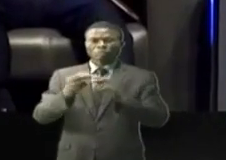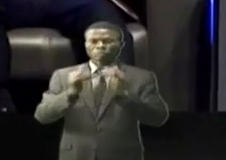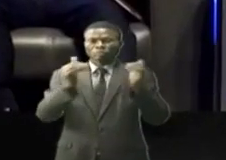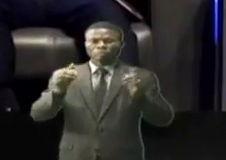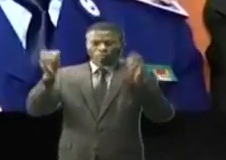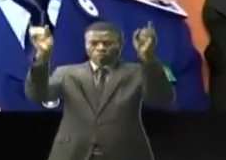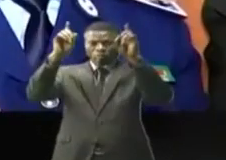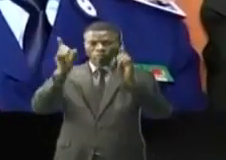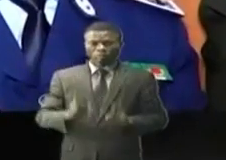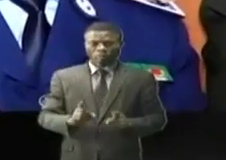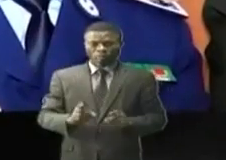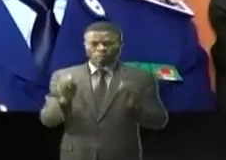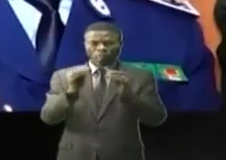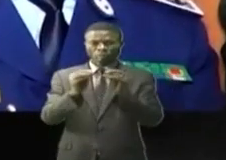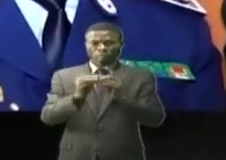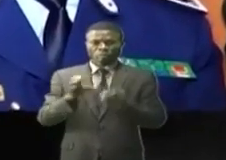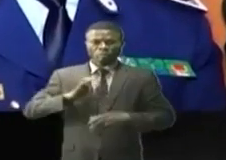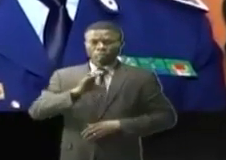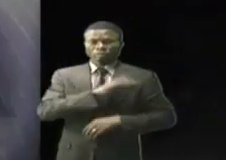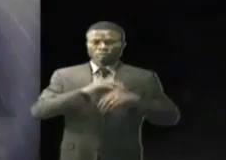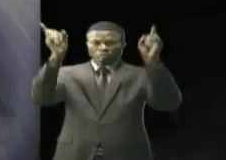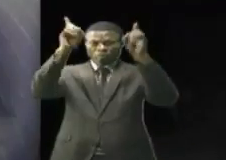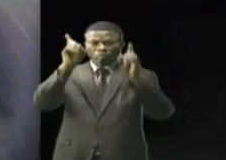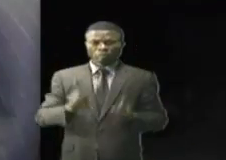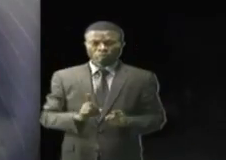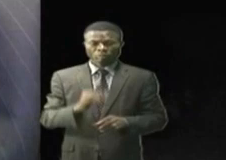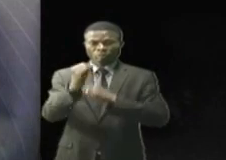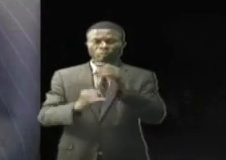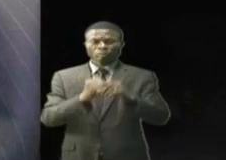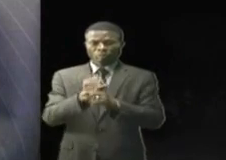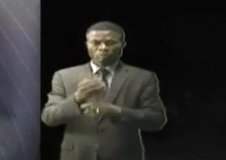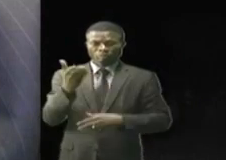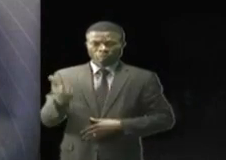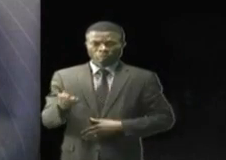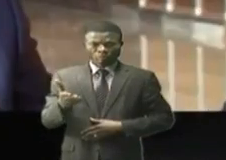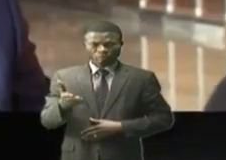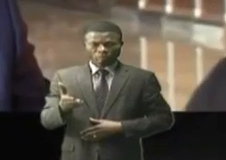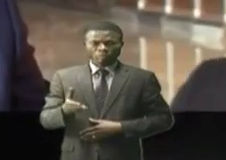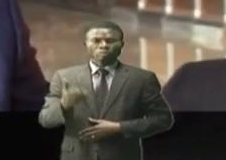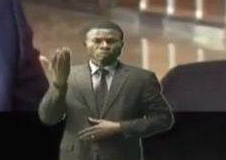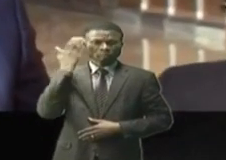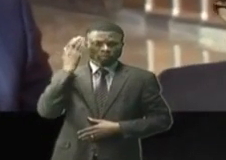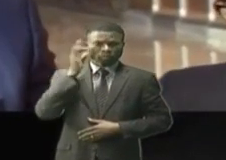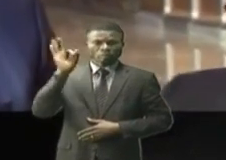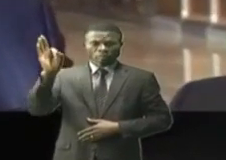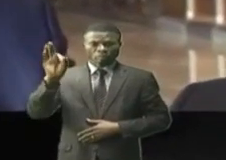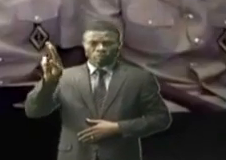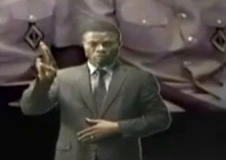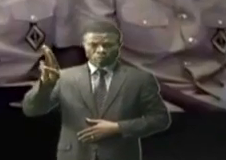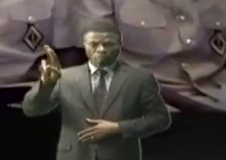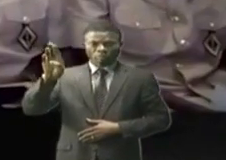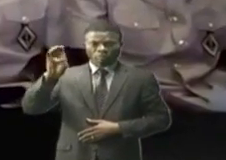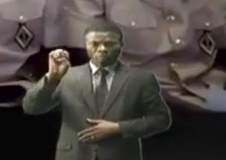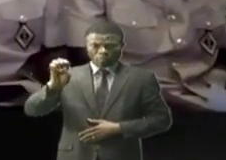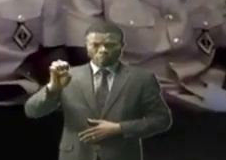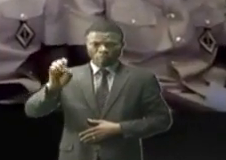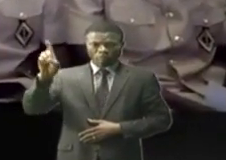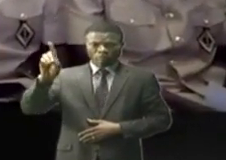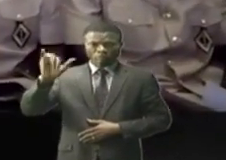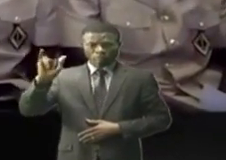Afrique, à la réunion du Comité Afrique de l'International Socialiste, Freddy Kita, en panafricaniste, loue